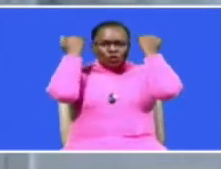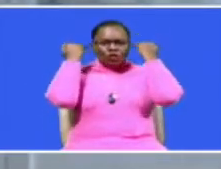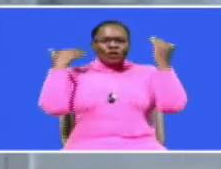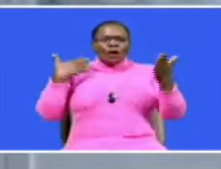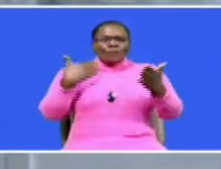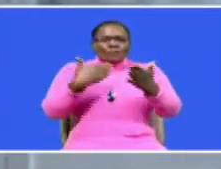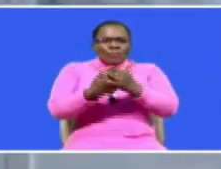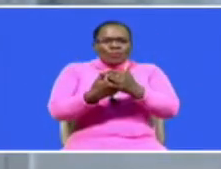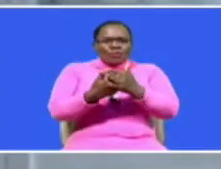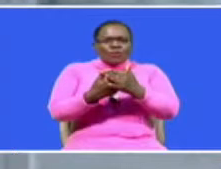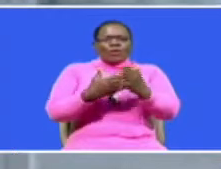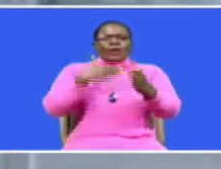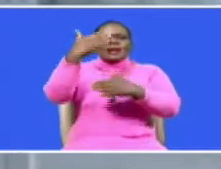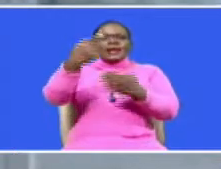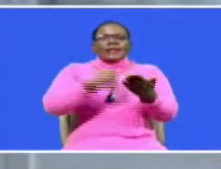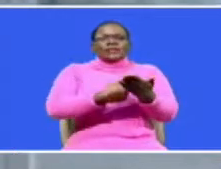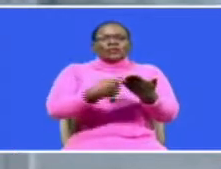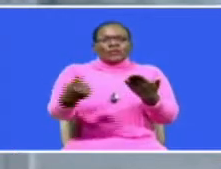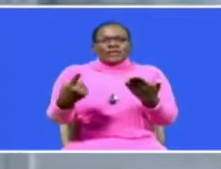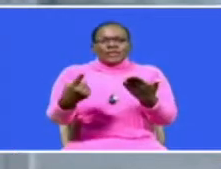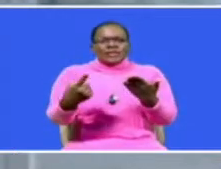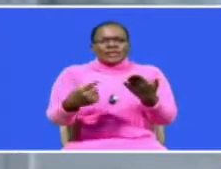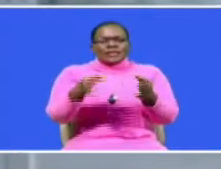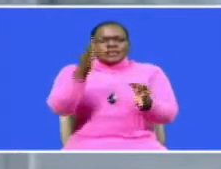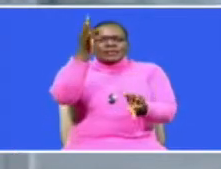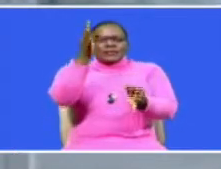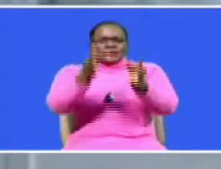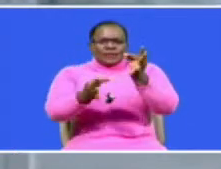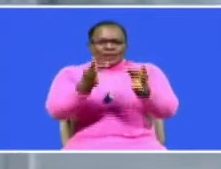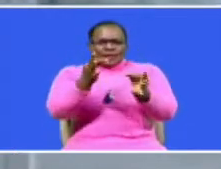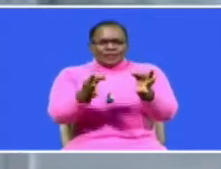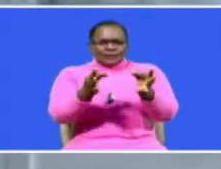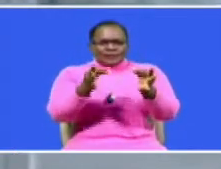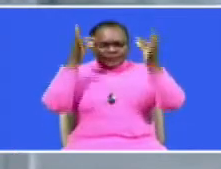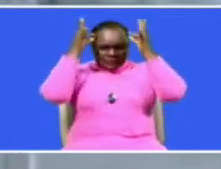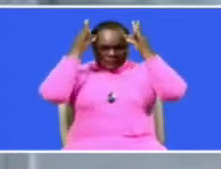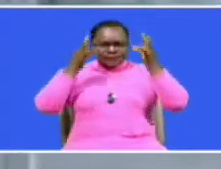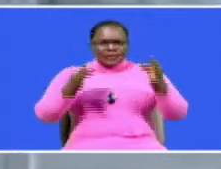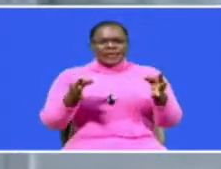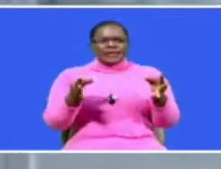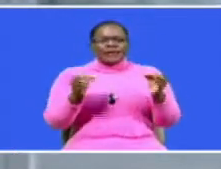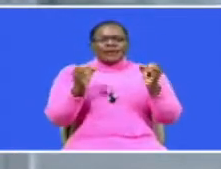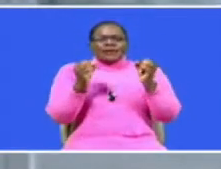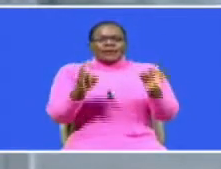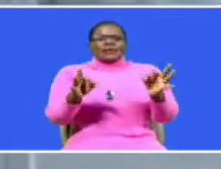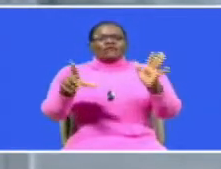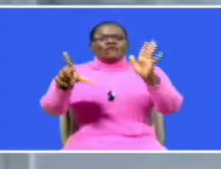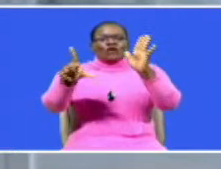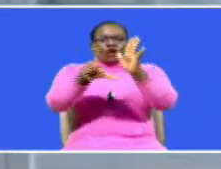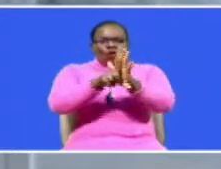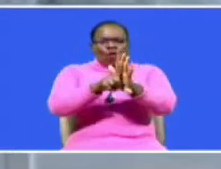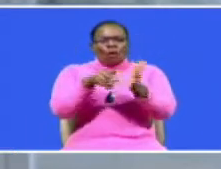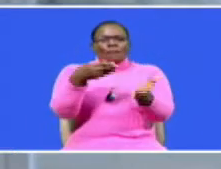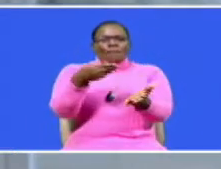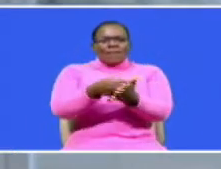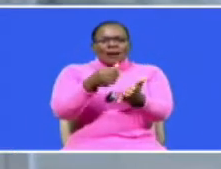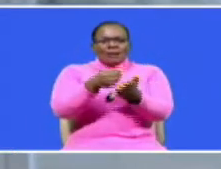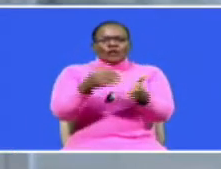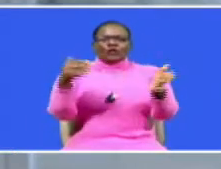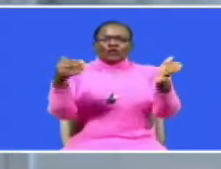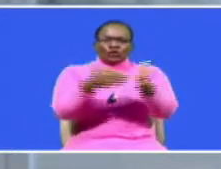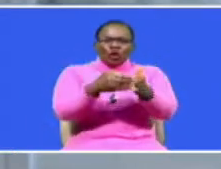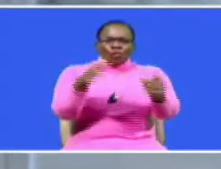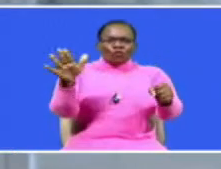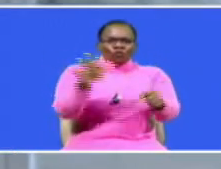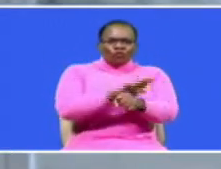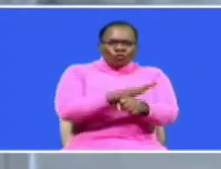hadi Jumatatu wiki ijayo. Jaji Mugure Thande ataamua siku hiyo iwapo sheria hiyo ya fedha itasitishwa